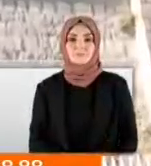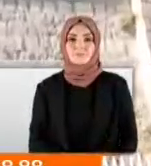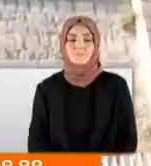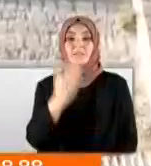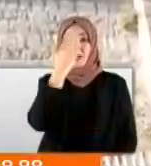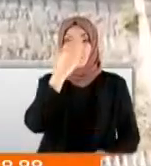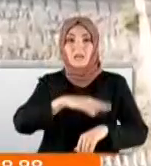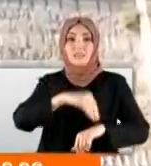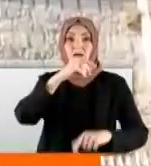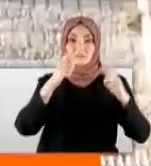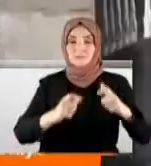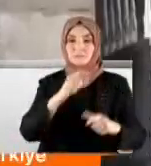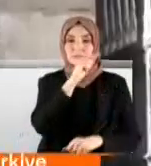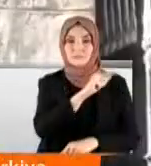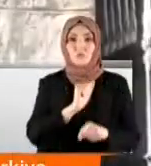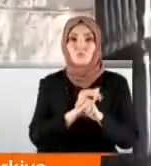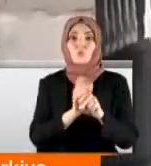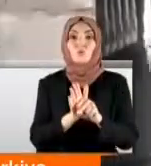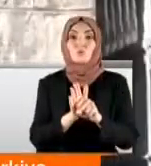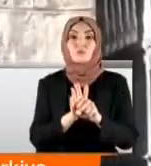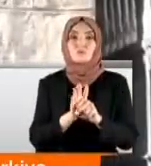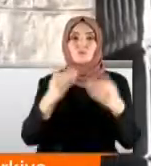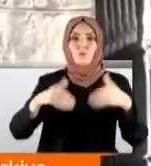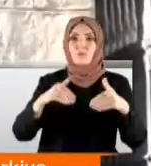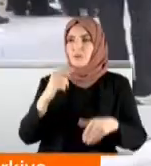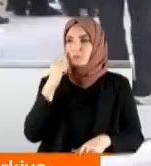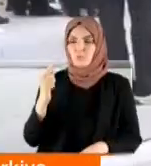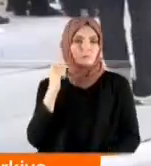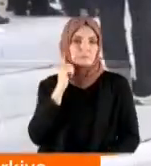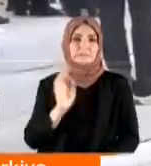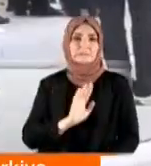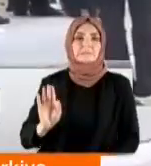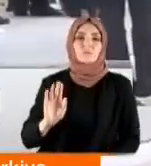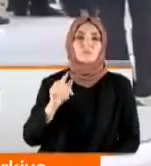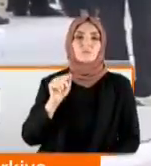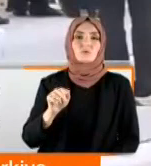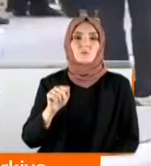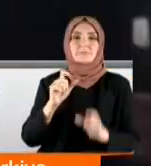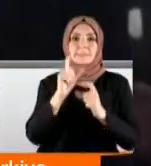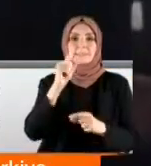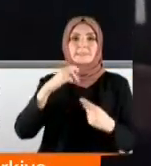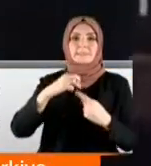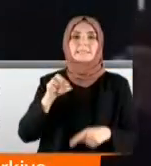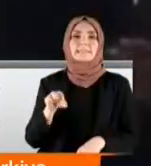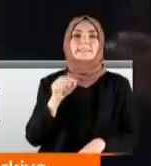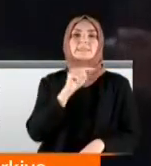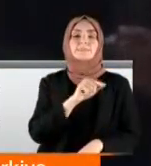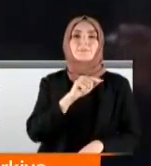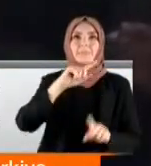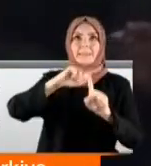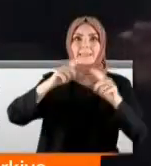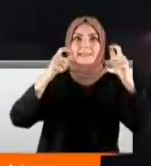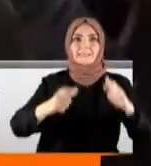Karadağ'da koronavirüs önlemlerine karşı olan Sırp Ortodoks Kilisesi Başpiskoposu Amfilohiye koronavirüs nedeniyle hayatını